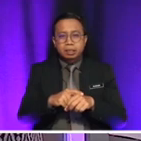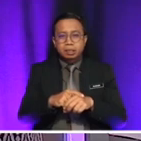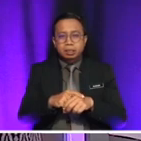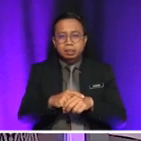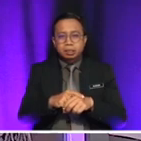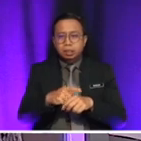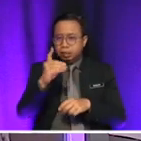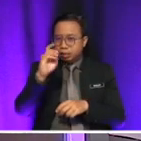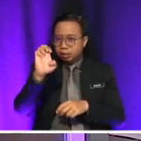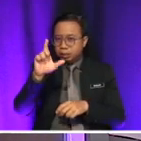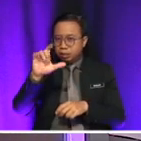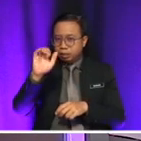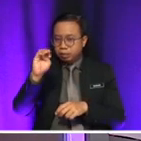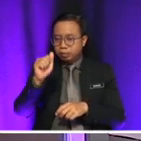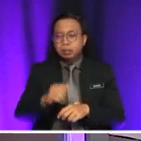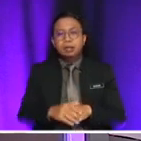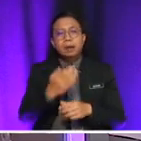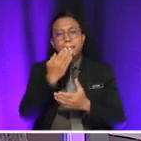delima baik